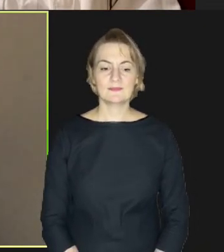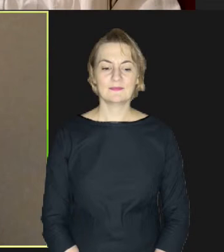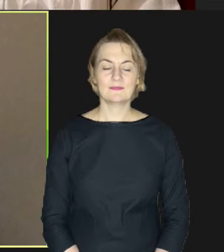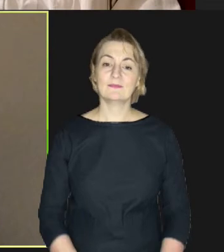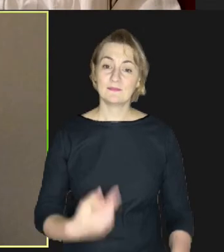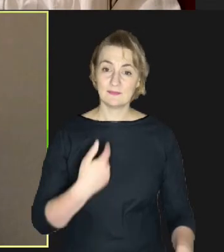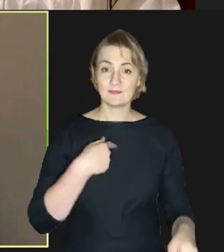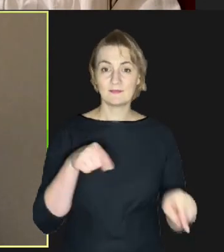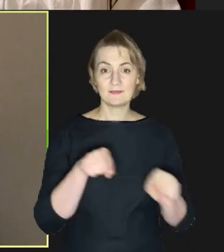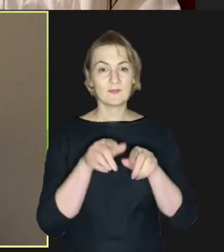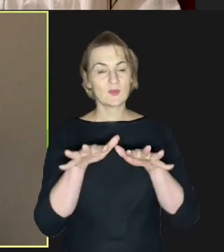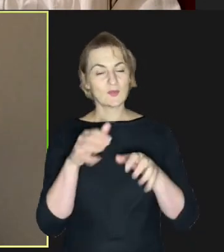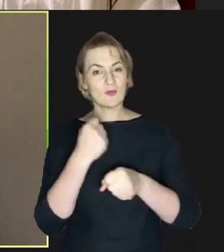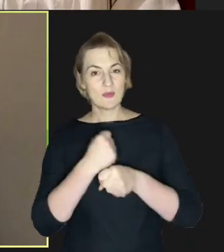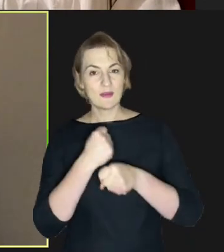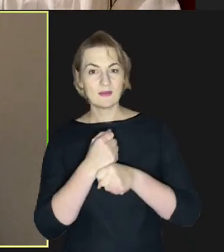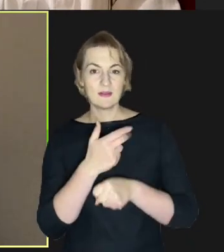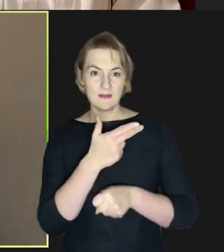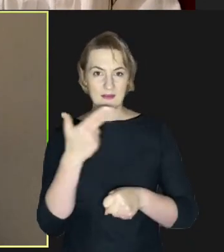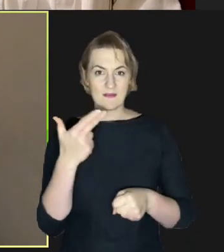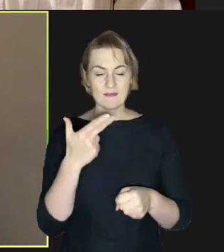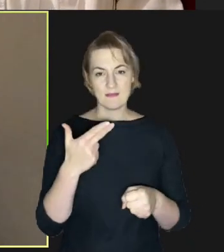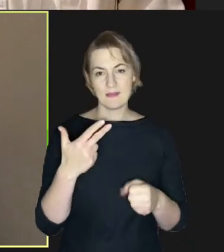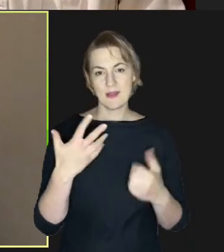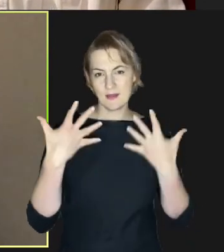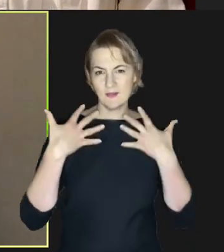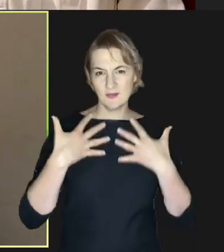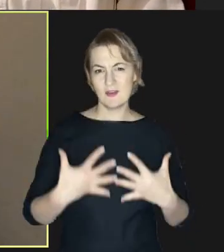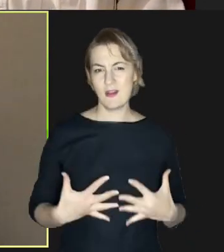ciałem i